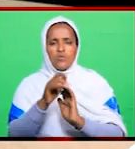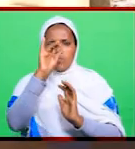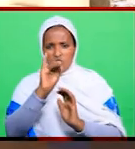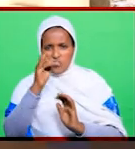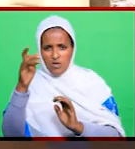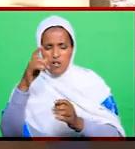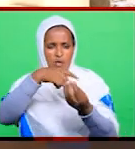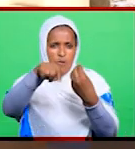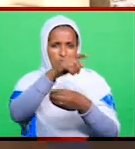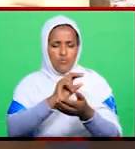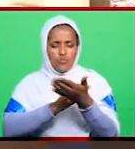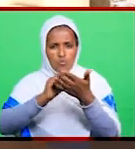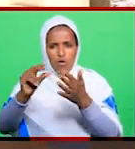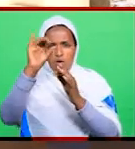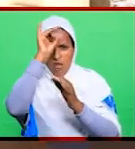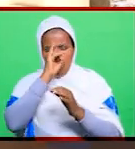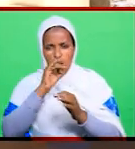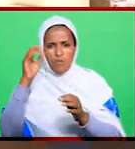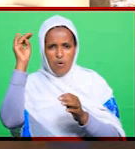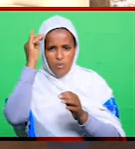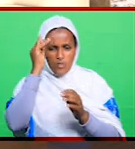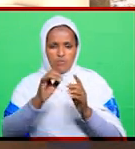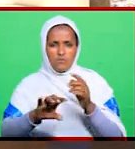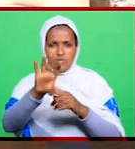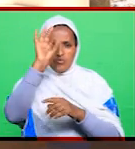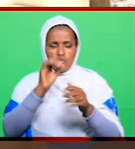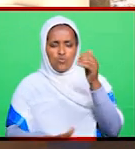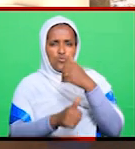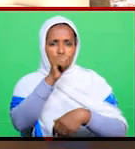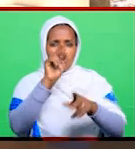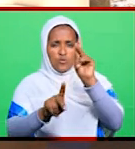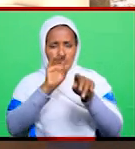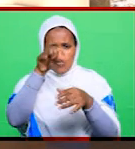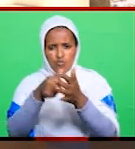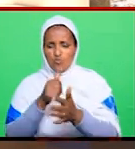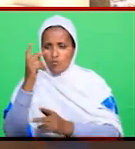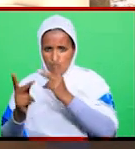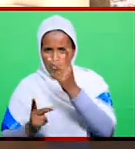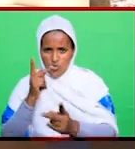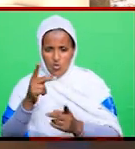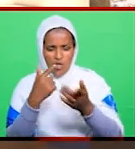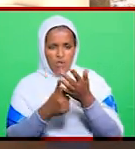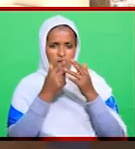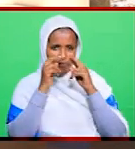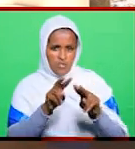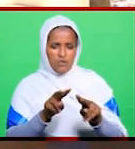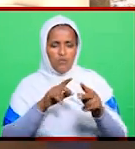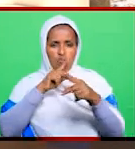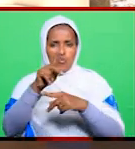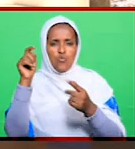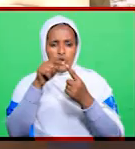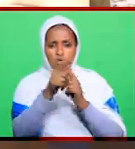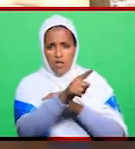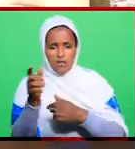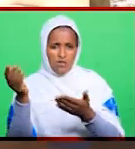ትሆናላችሁ። በጅጅጋና አካባቢዋ ብፁዓን ሊቃነ ጳጳሳት ተገኝተው እንግዲህ የተጎዱትን ማህበረሰቦች ሁሉንም ጎብኝተዋል። ይህን